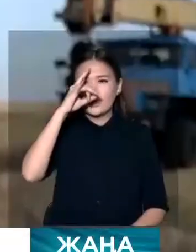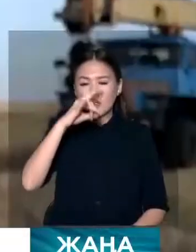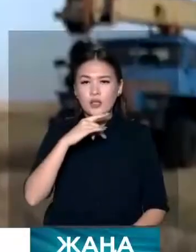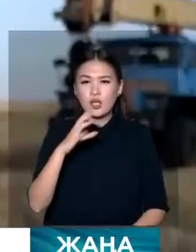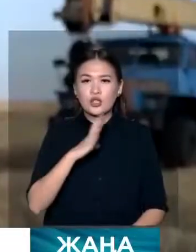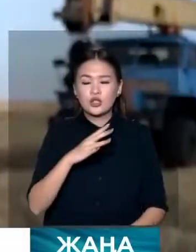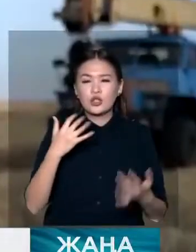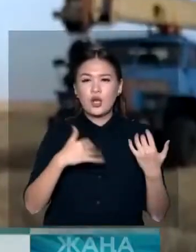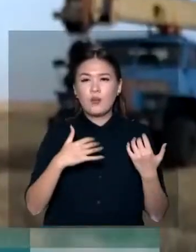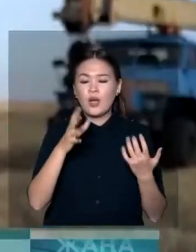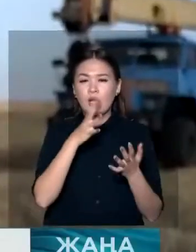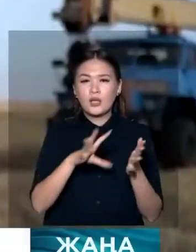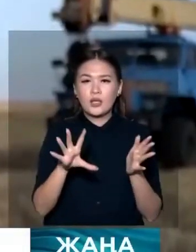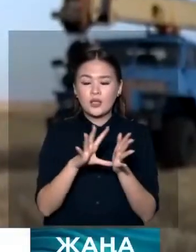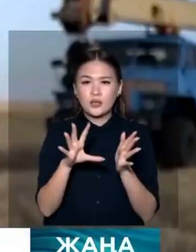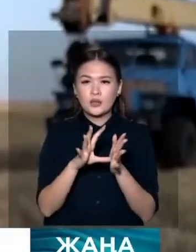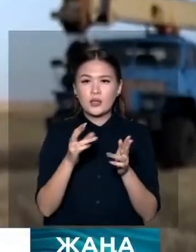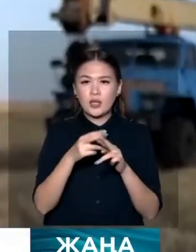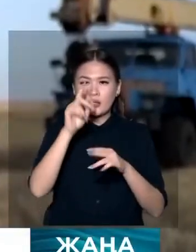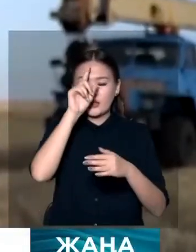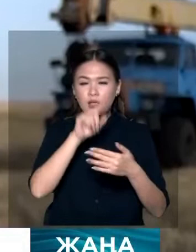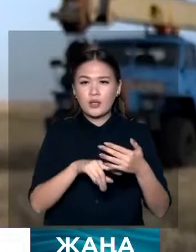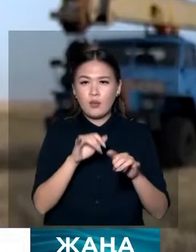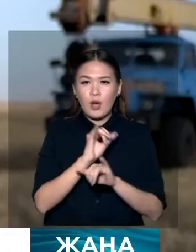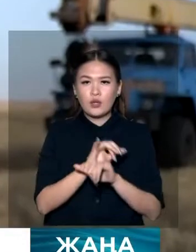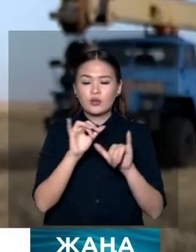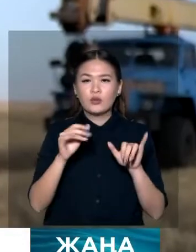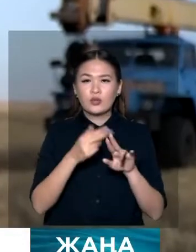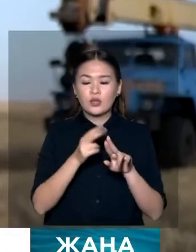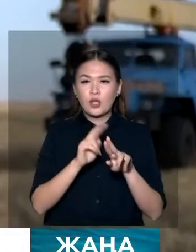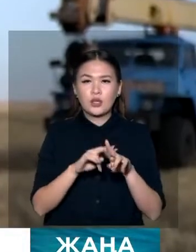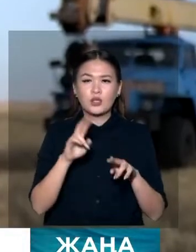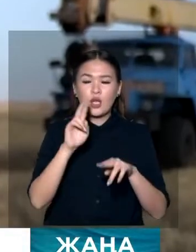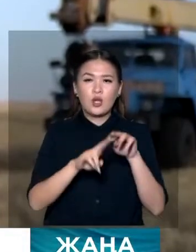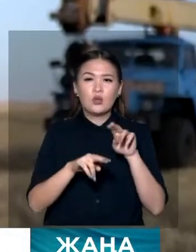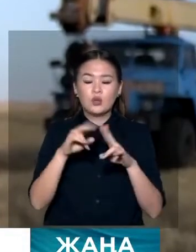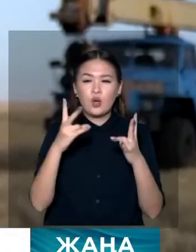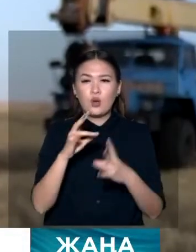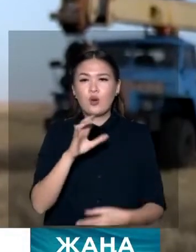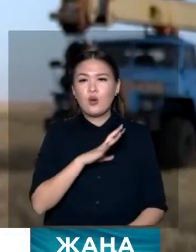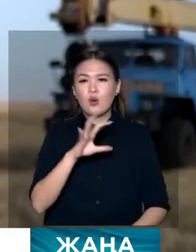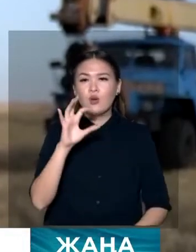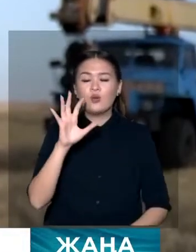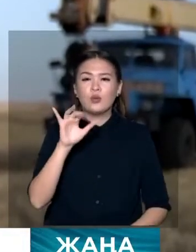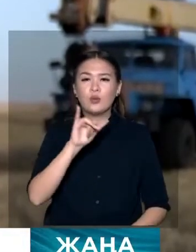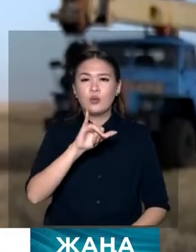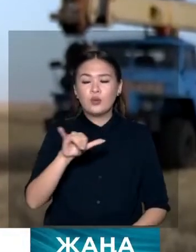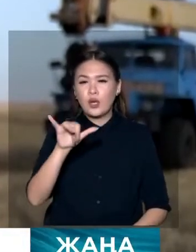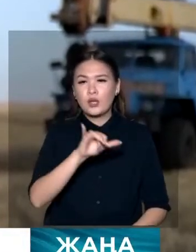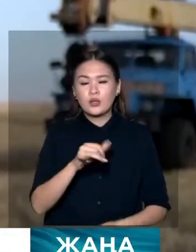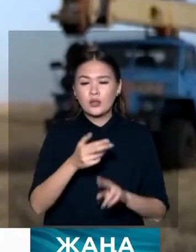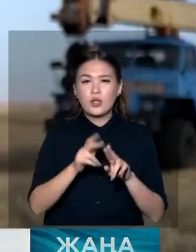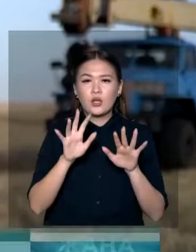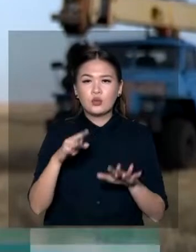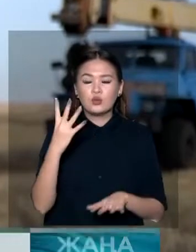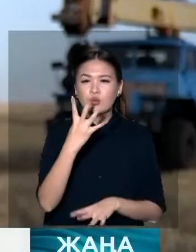Жамбыл аудандарын электрмен жабдықтау сенімділігін арттыру үшін желілер салу керек болды. Сондай-ақ Орал темір жолы бойына қосымша 4 қосалқы